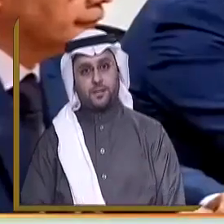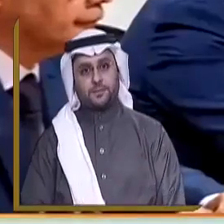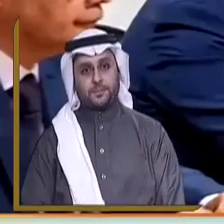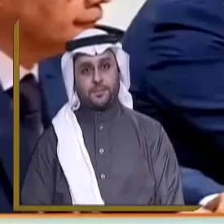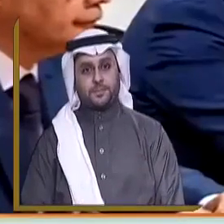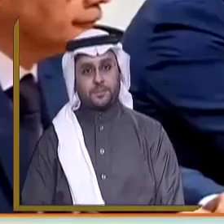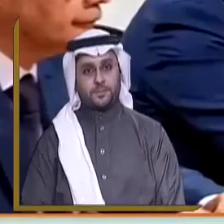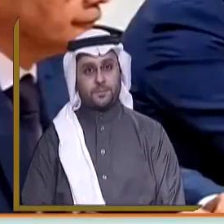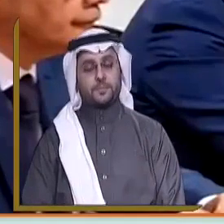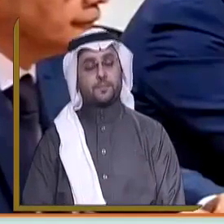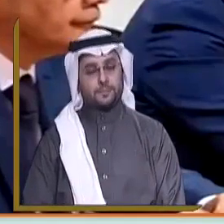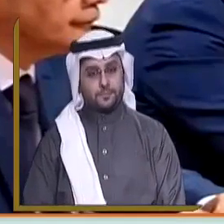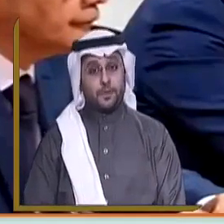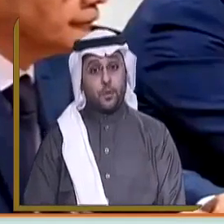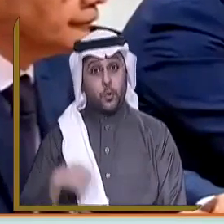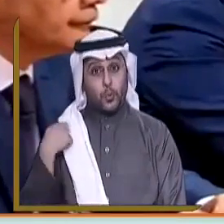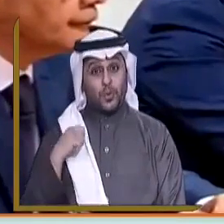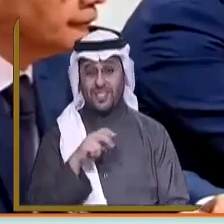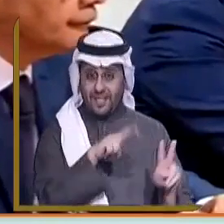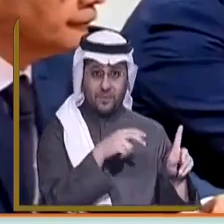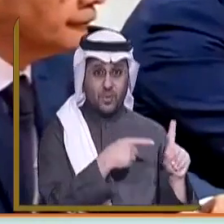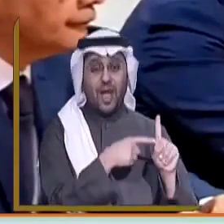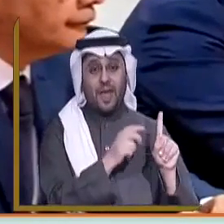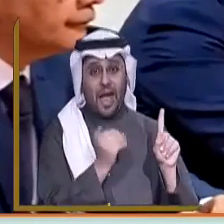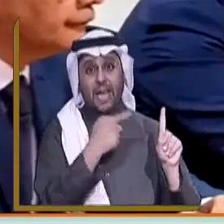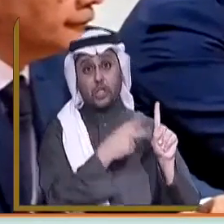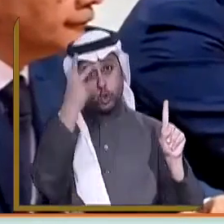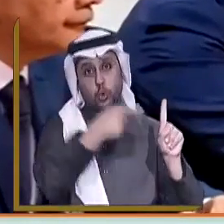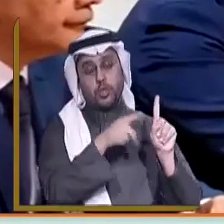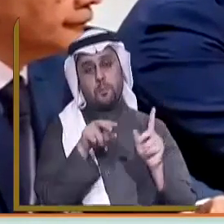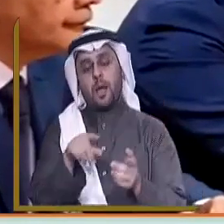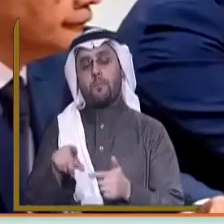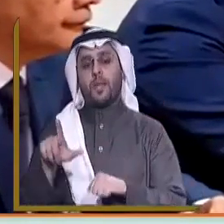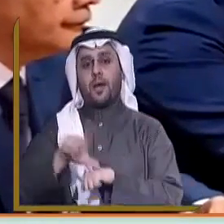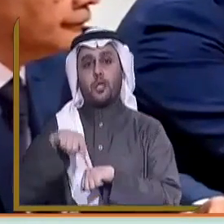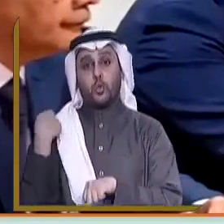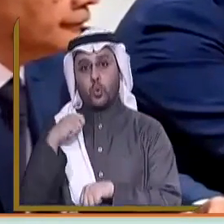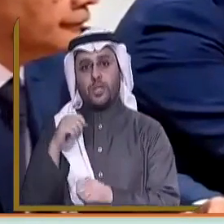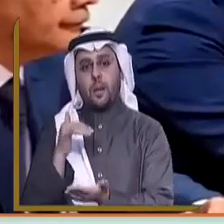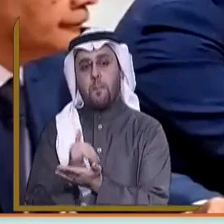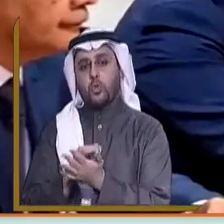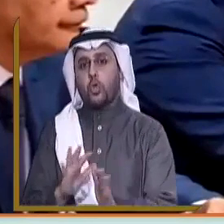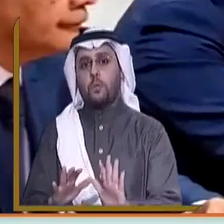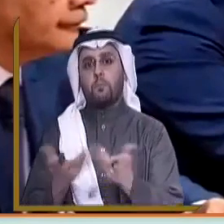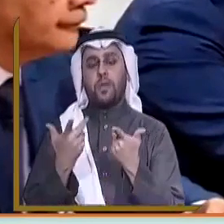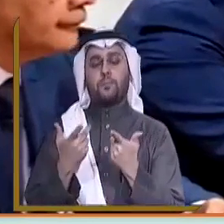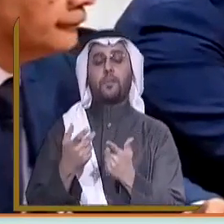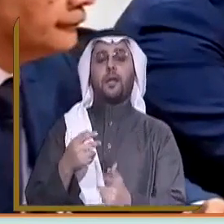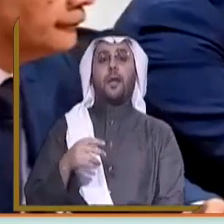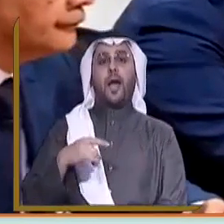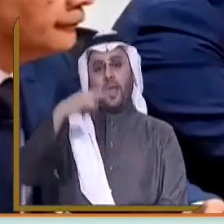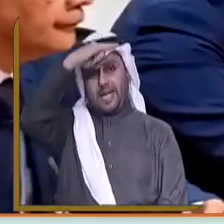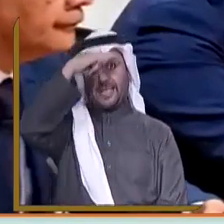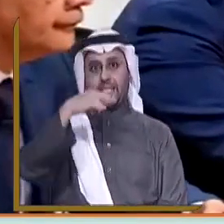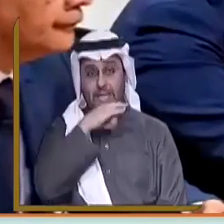الفلسطيني كما بحث سمو وزير الخارجيه مع نائب رئيس الوزراء وزير خارجيه جمهوريه كازاخستان